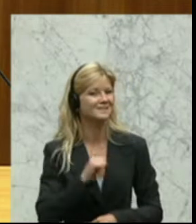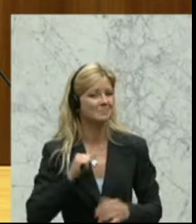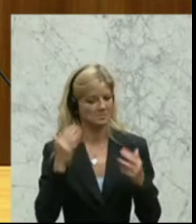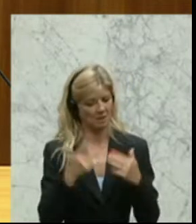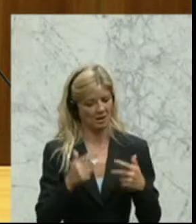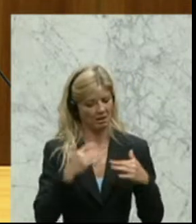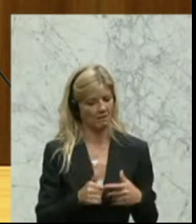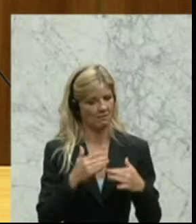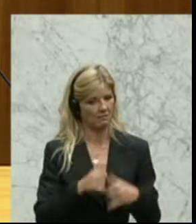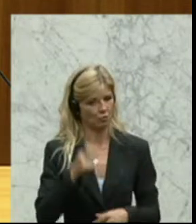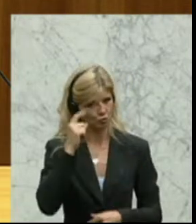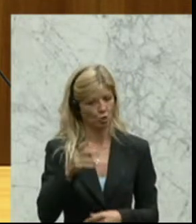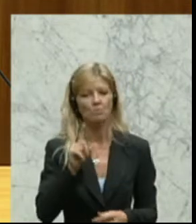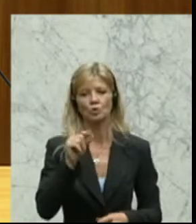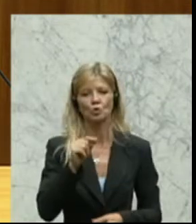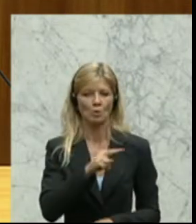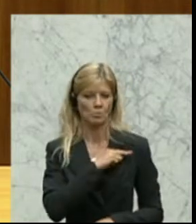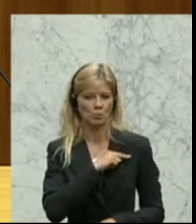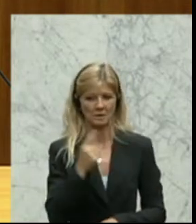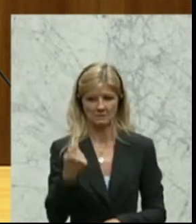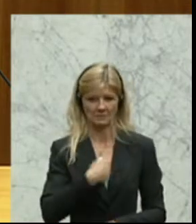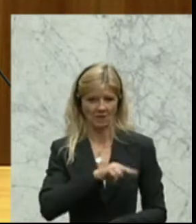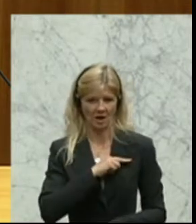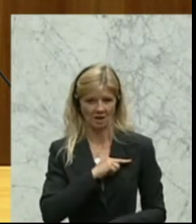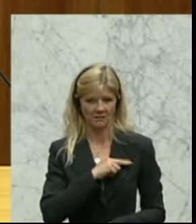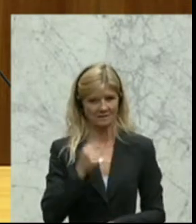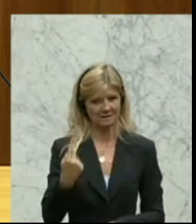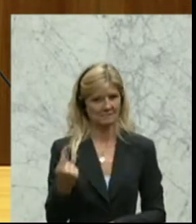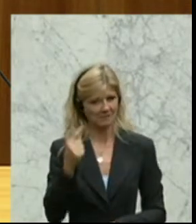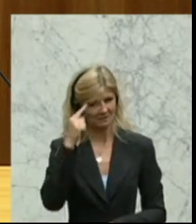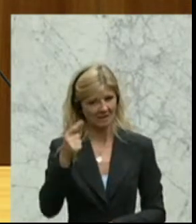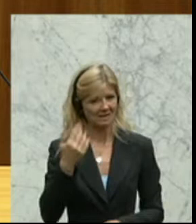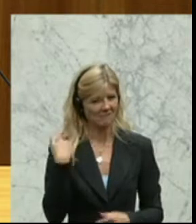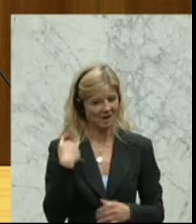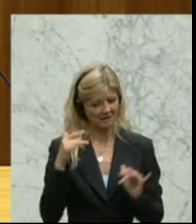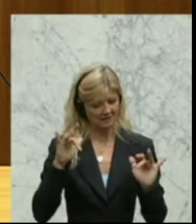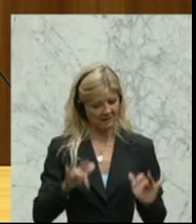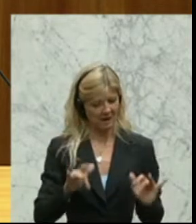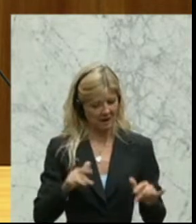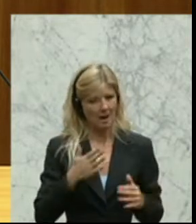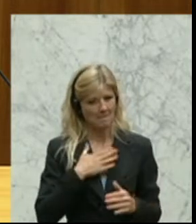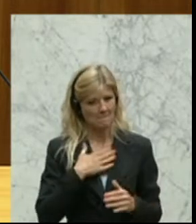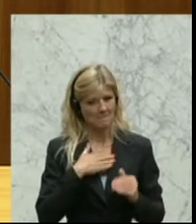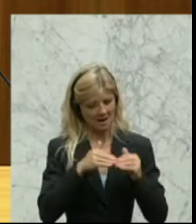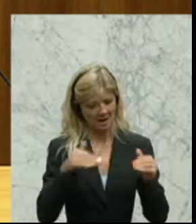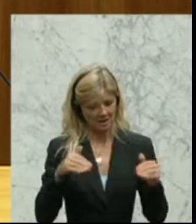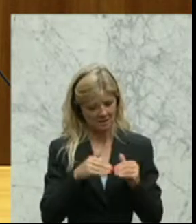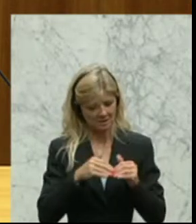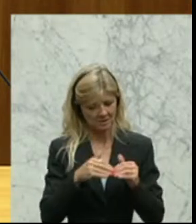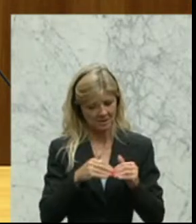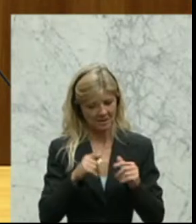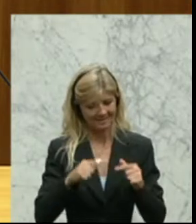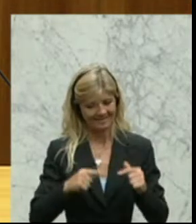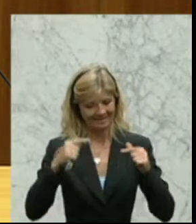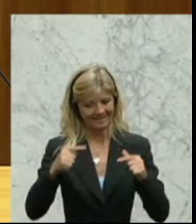ist selbst verantwortlich dafür, dass er weiß, wann überschreite ich eine Grenze, dass ich hier reinkomme. Und gerade hier verstehe